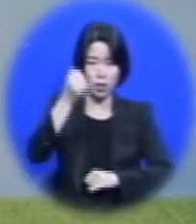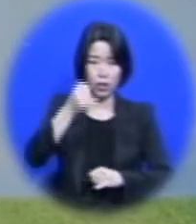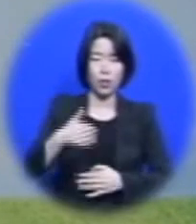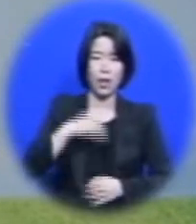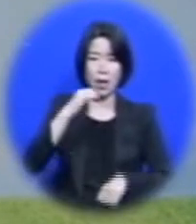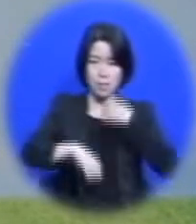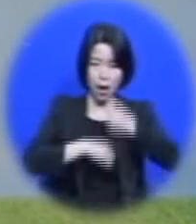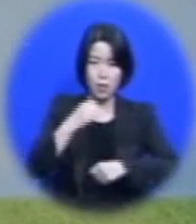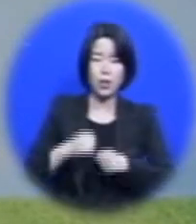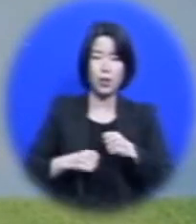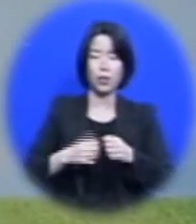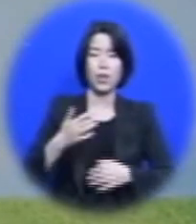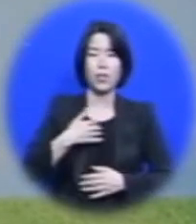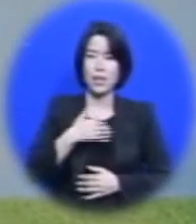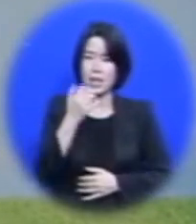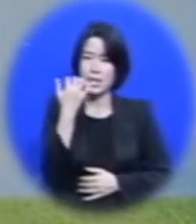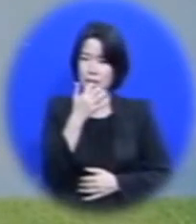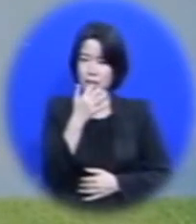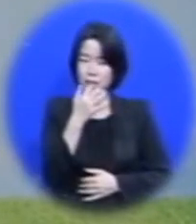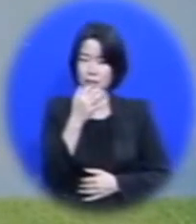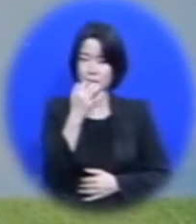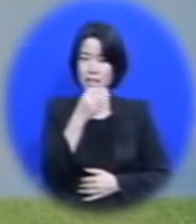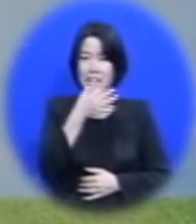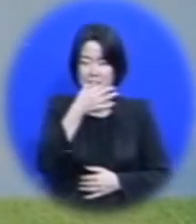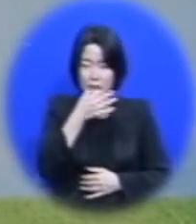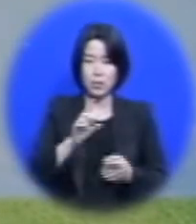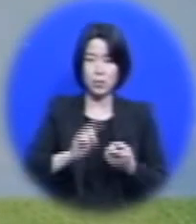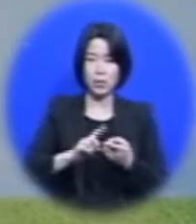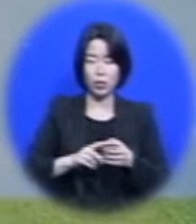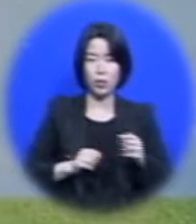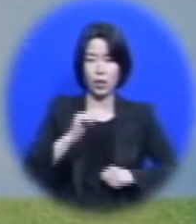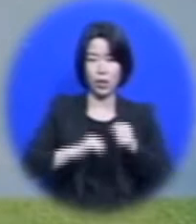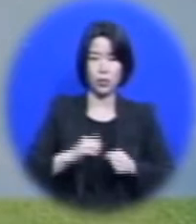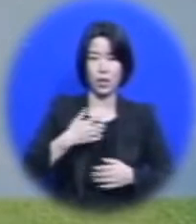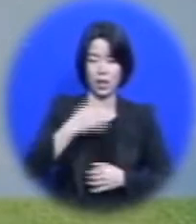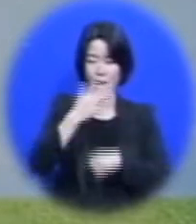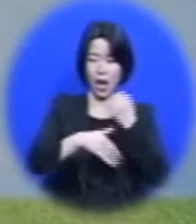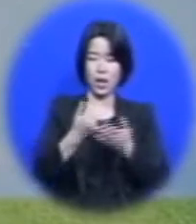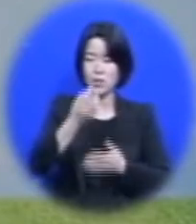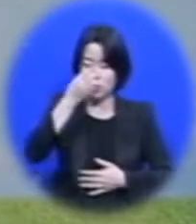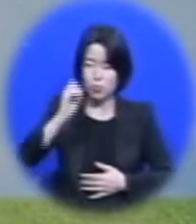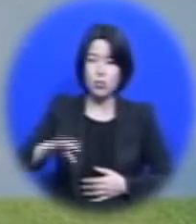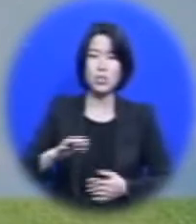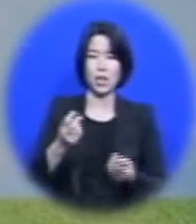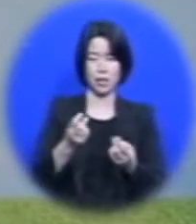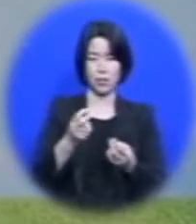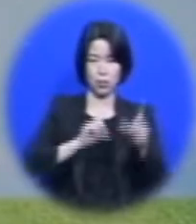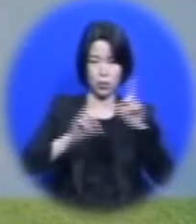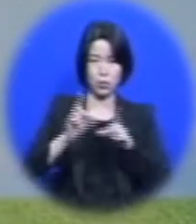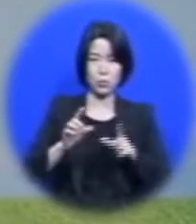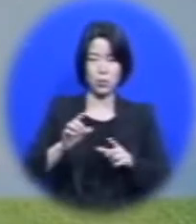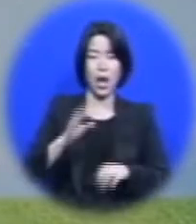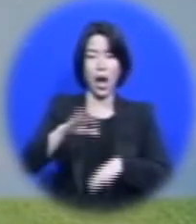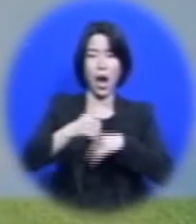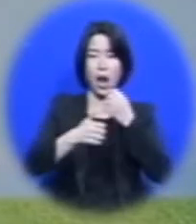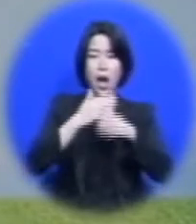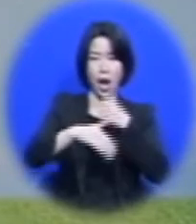마음대로 행하고 내 정욕대로 행하고 그것은 내가 하나님을 무시한 처사고 하나님의 왕권을 내가 무시한